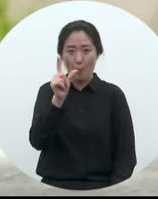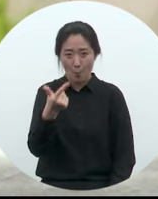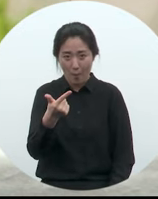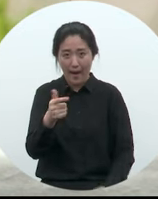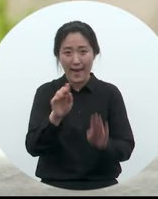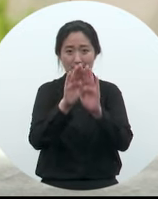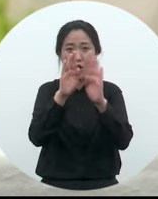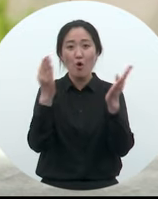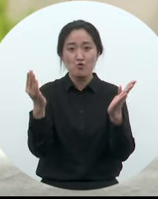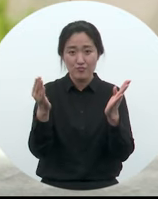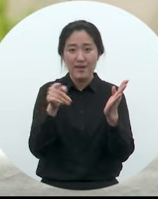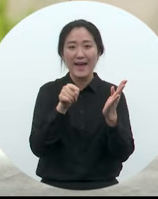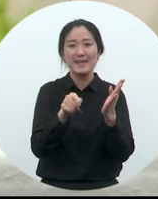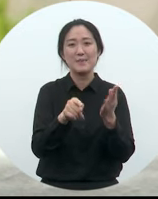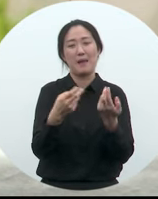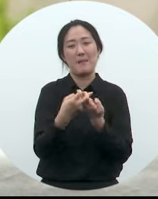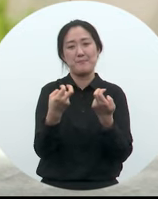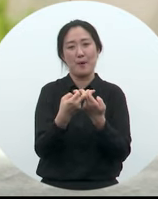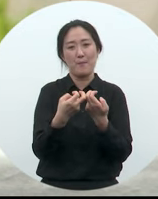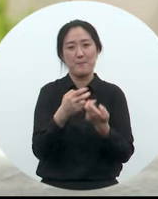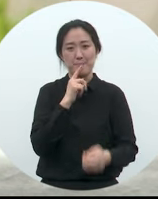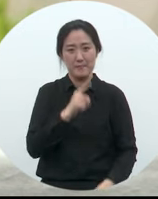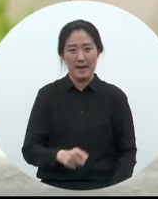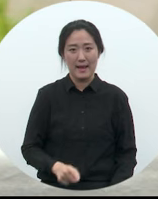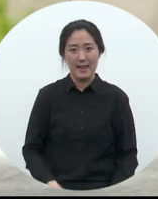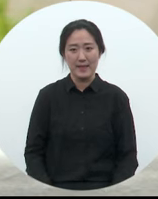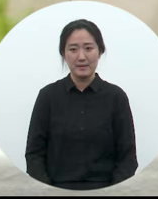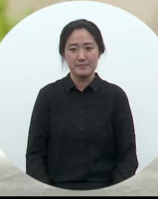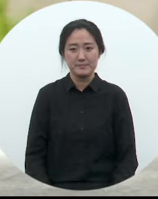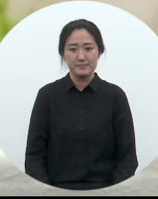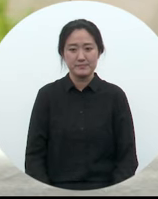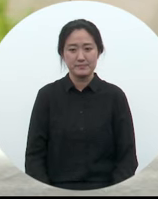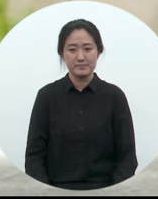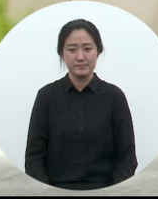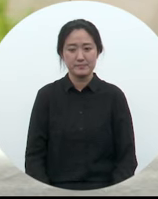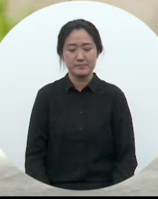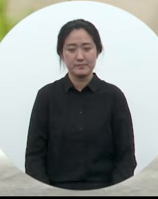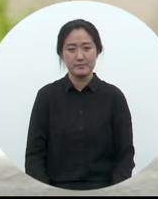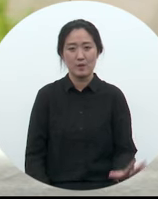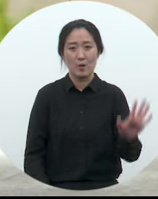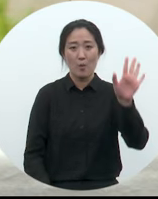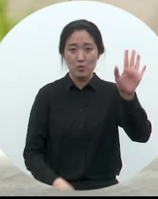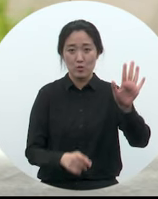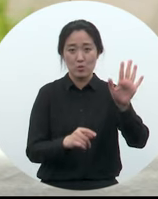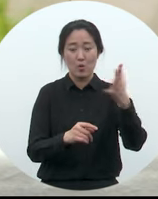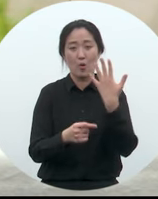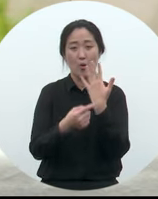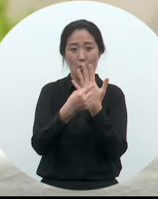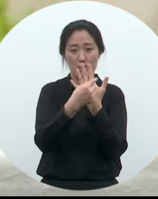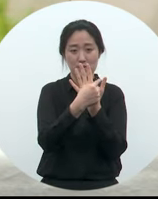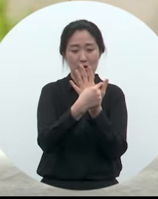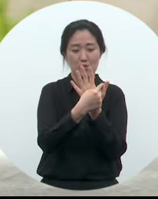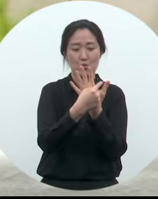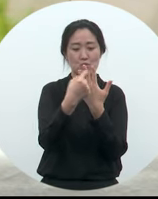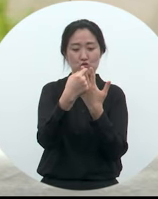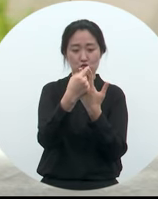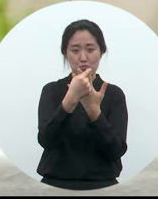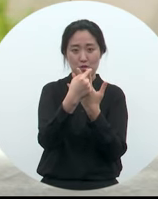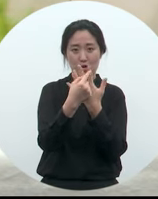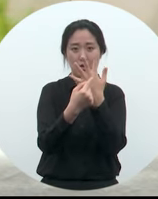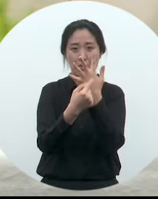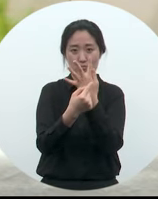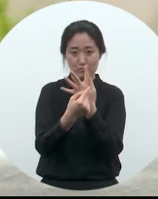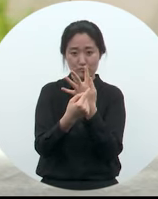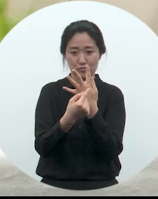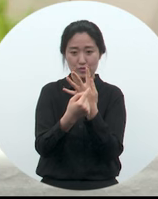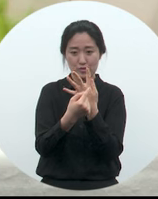많이 쓴 방법이 바로 이 방법입니다. 이 손의 합곡이라는 경혈은요, 이 엄지손가락하고 두 번째 손가락을 붙였을